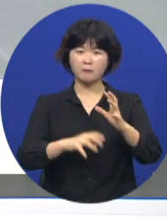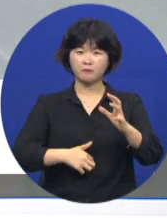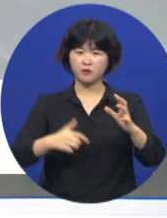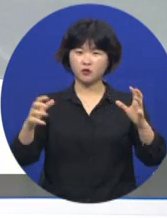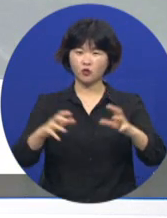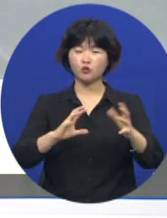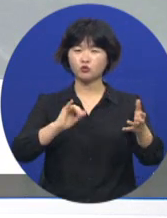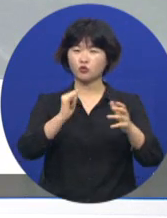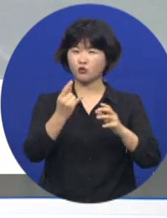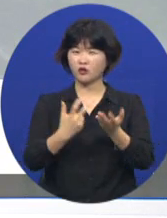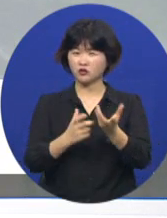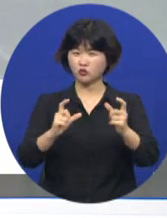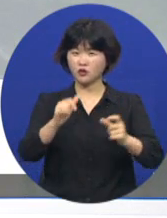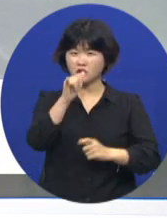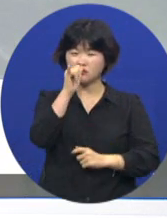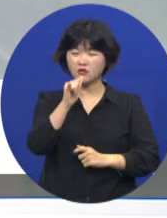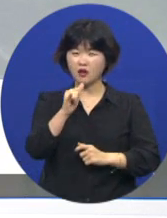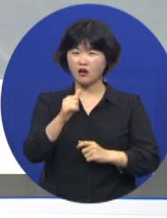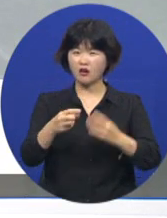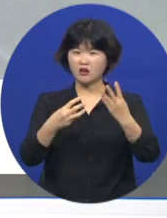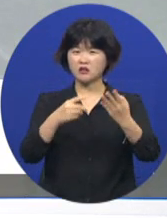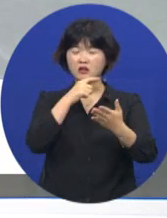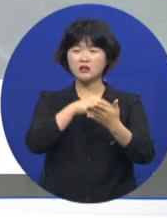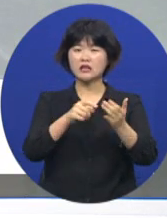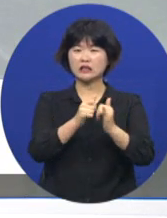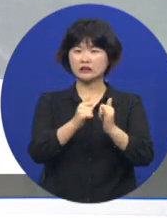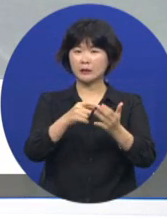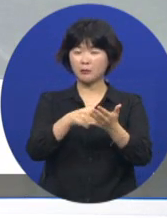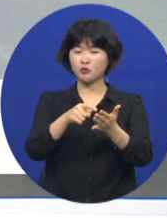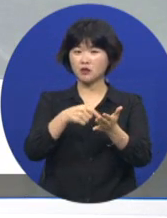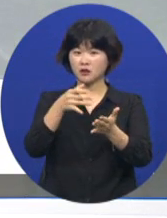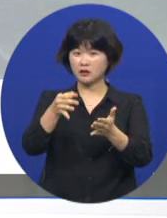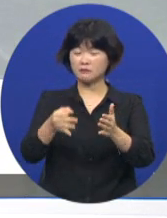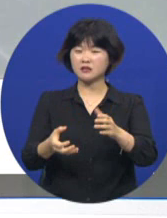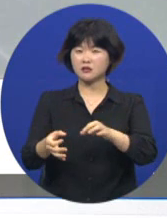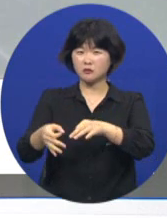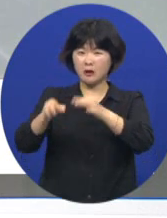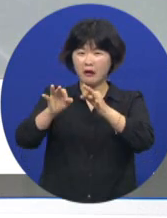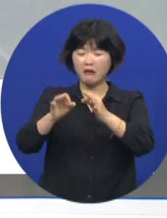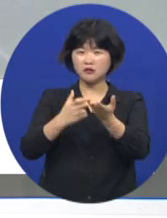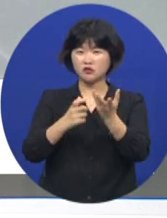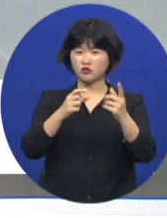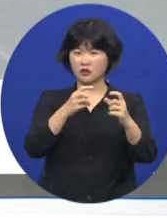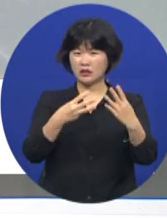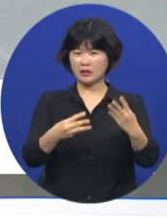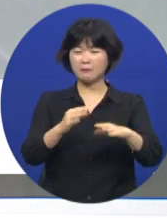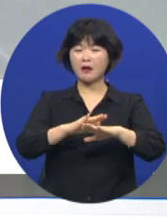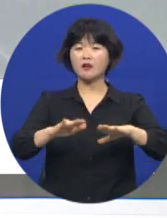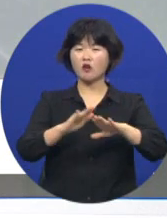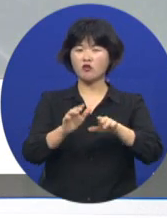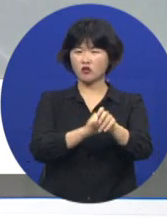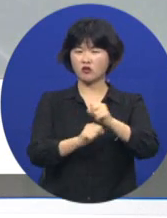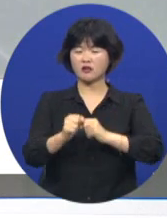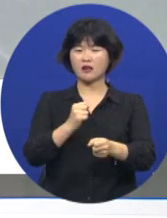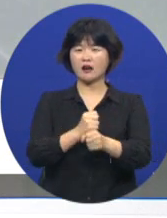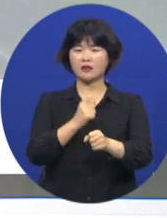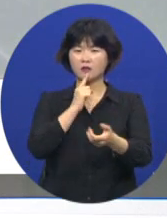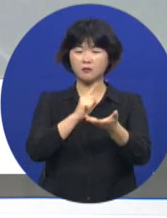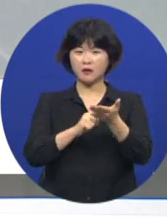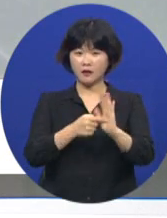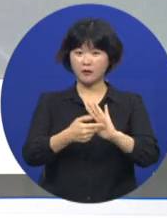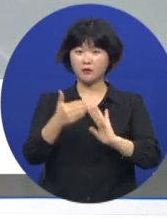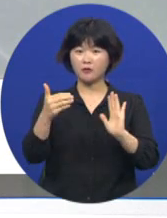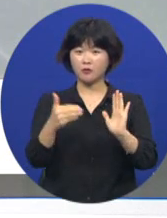제주에서 열렸습니다. 후보들은 4.3 희생자 배보 상금을 높이는 등 제주 4.3 해결에 적극 나서겠다고